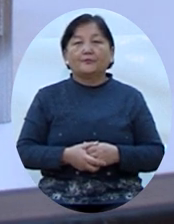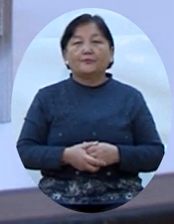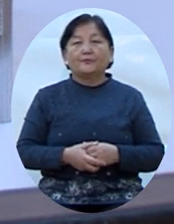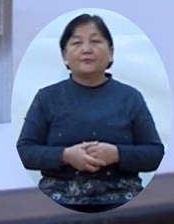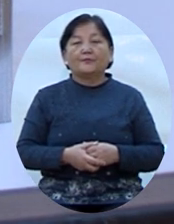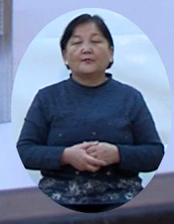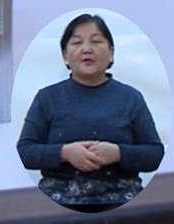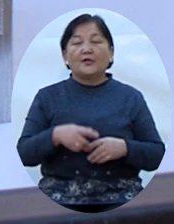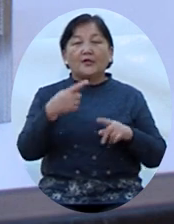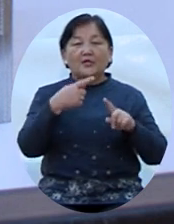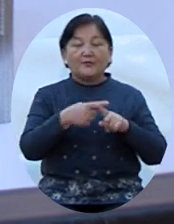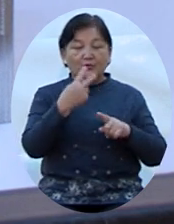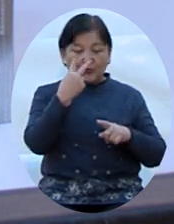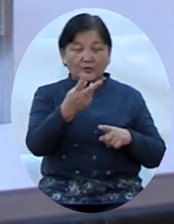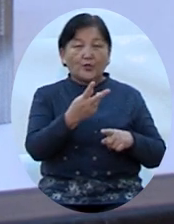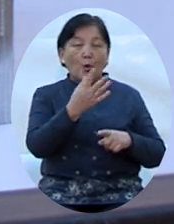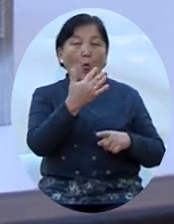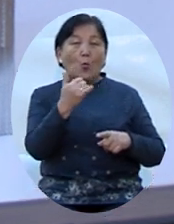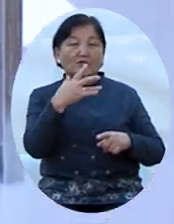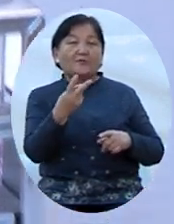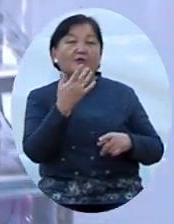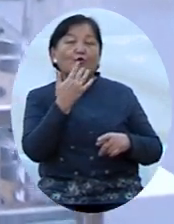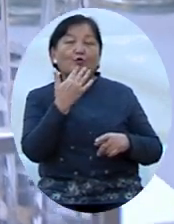За нэмэхэд уусмалын өнгө